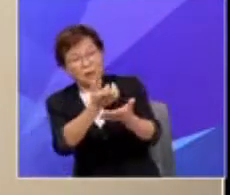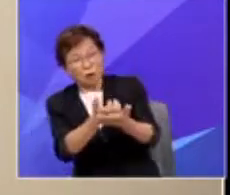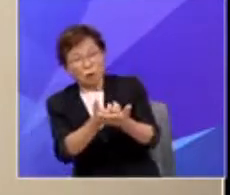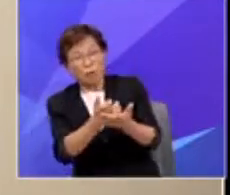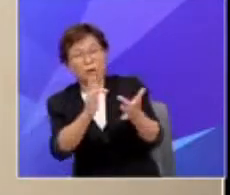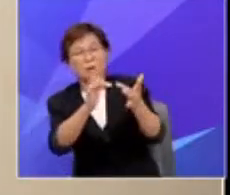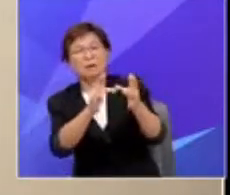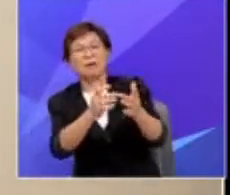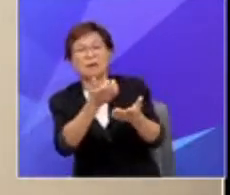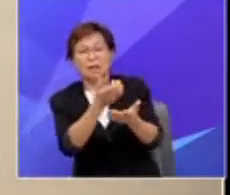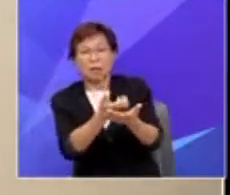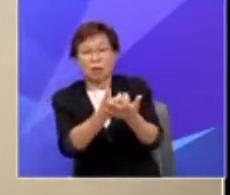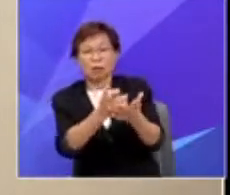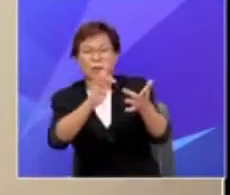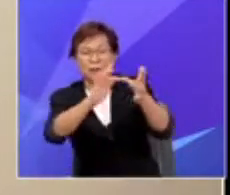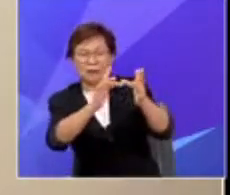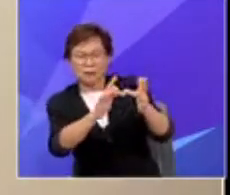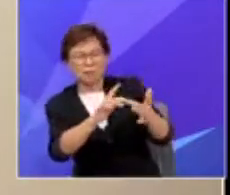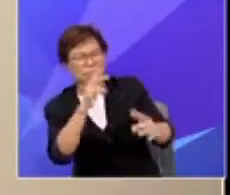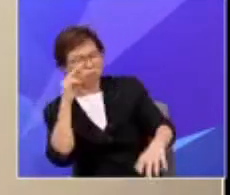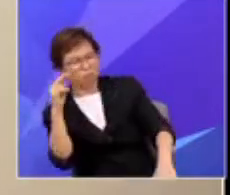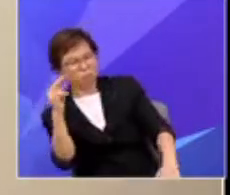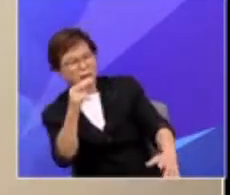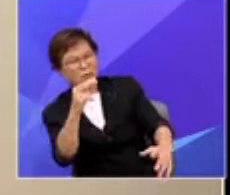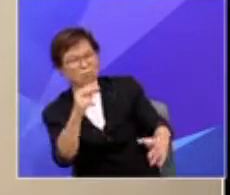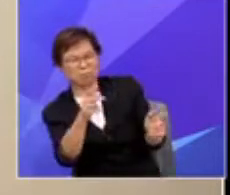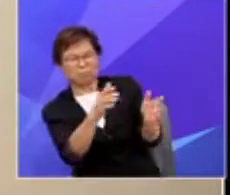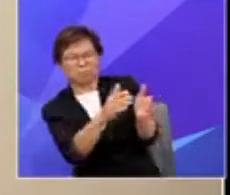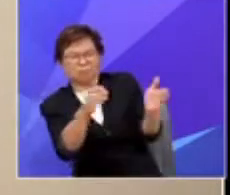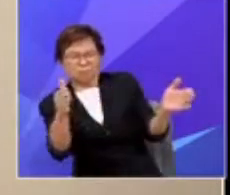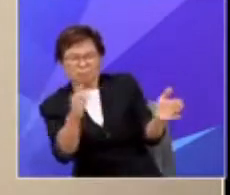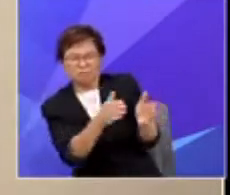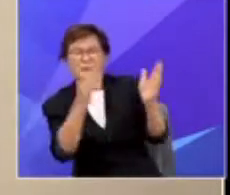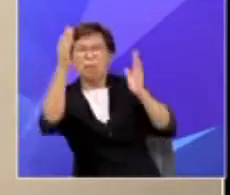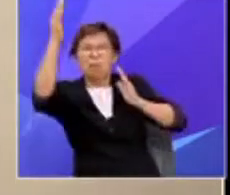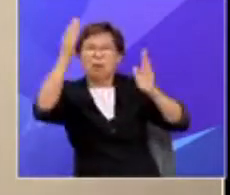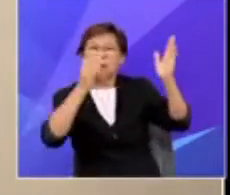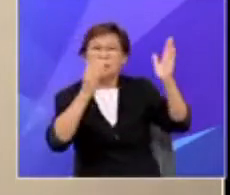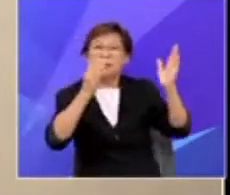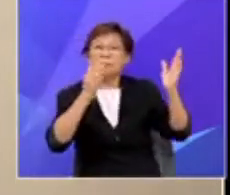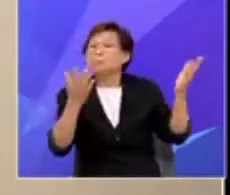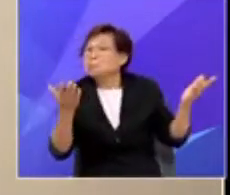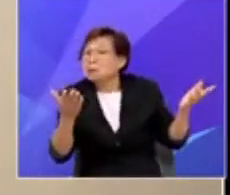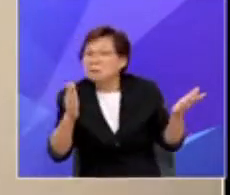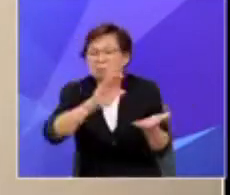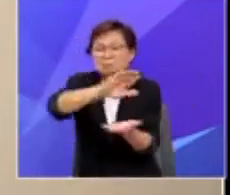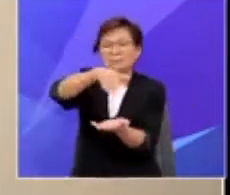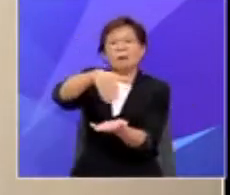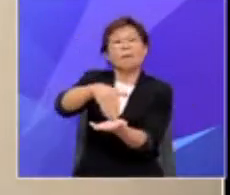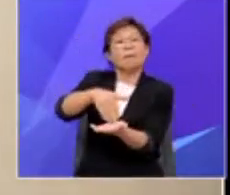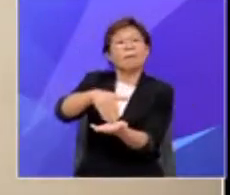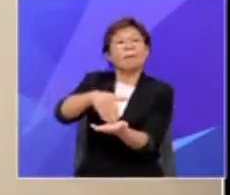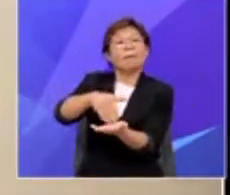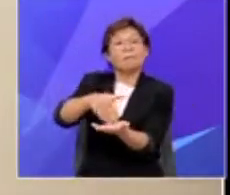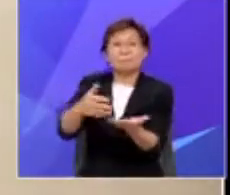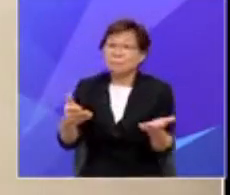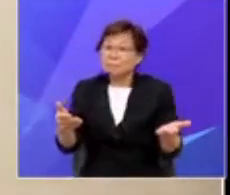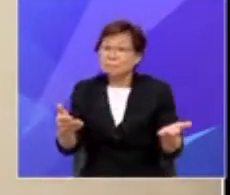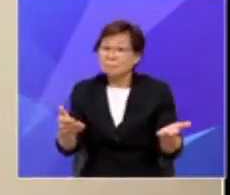ABK ekonomi internet ini Malaysia berada di mungkin di tengah-tengah tahap